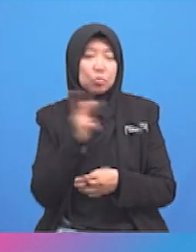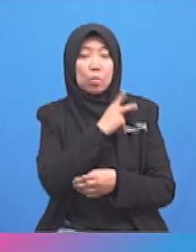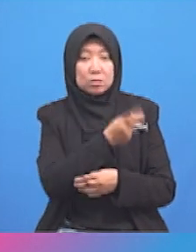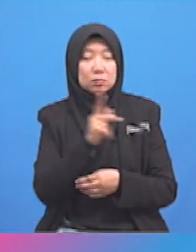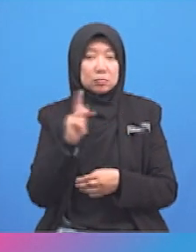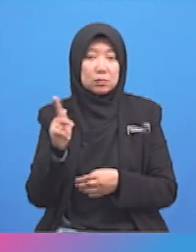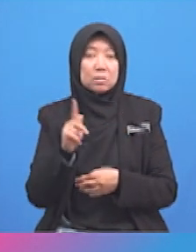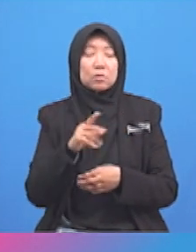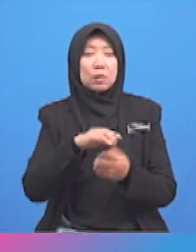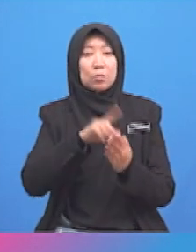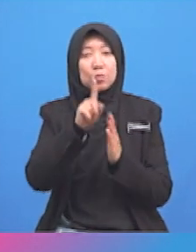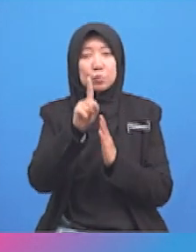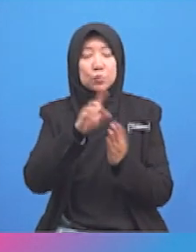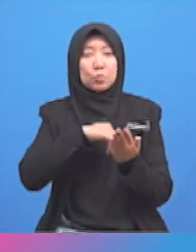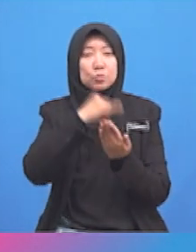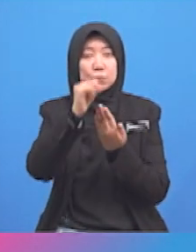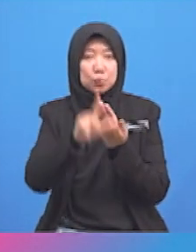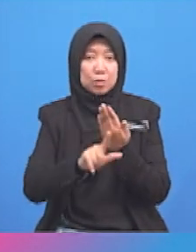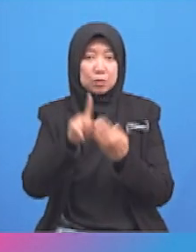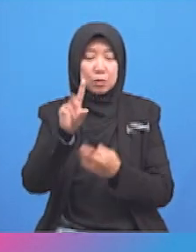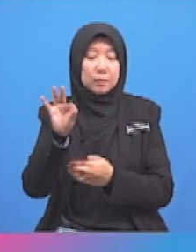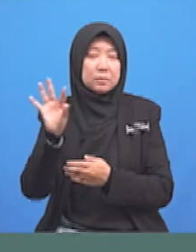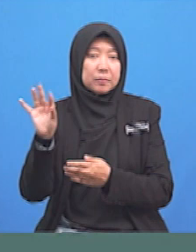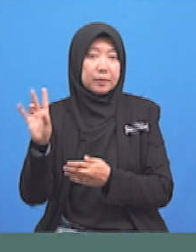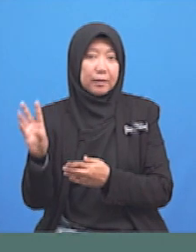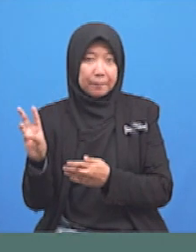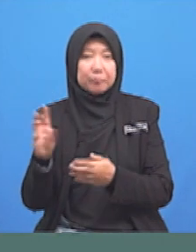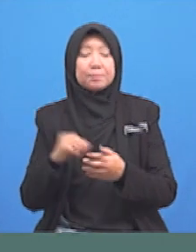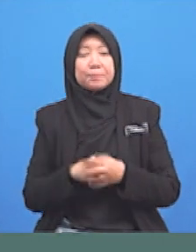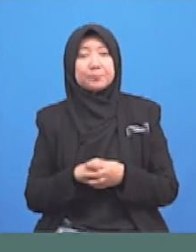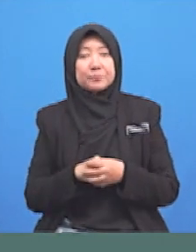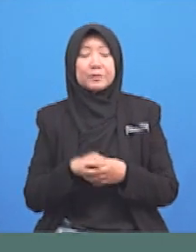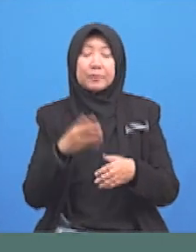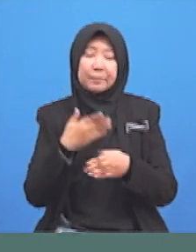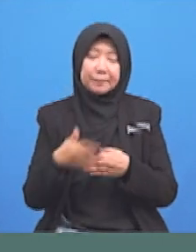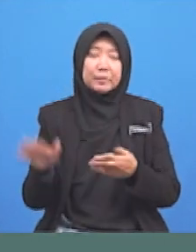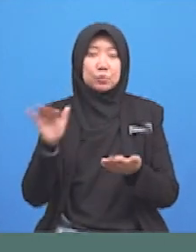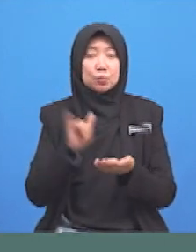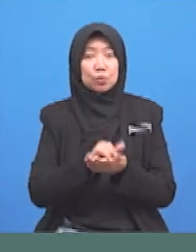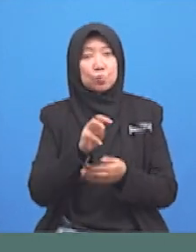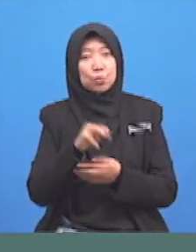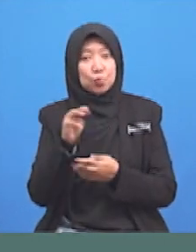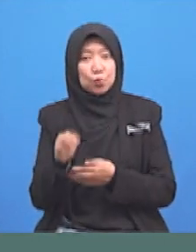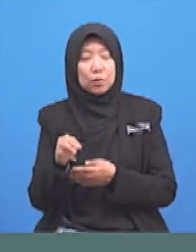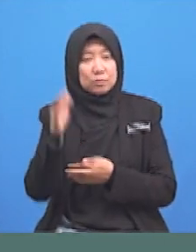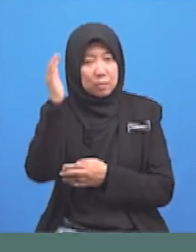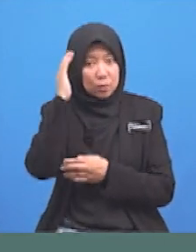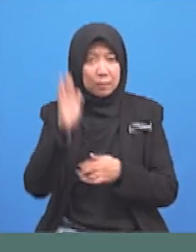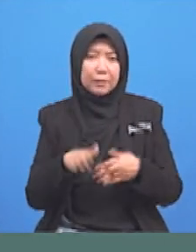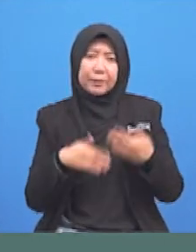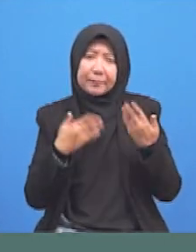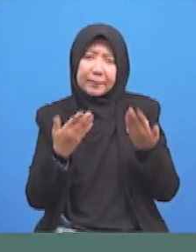1 Julai 1896. Selepas itu, murid-murid mengetahui